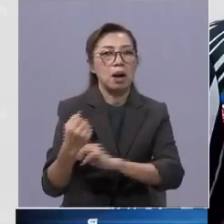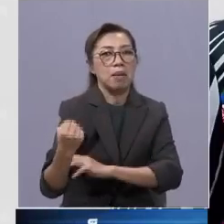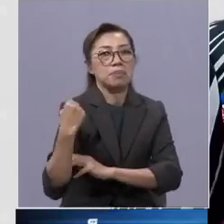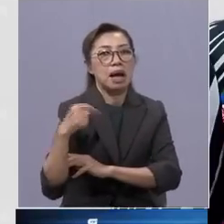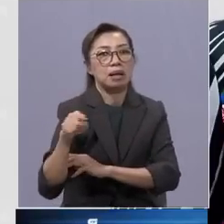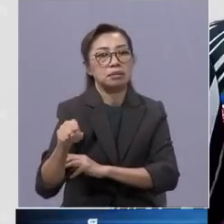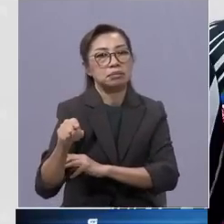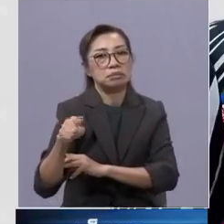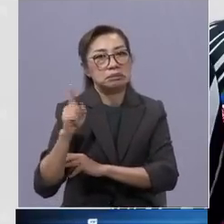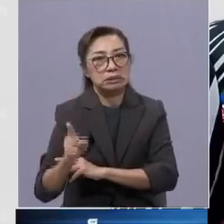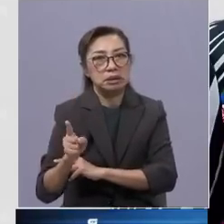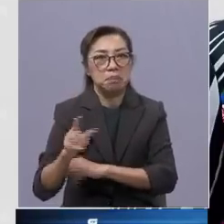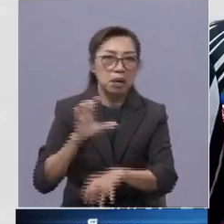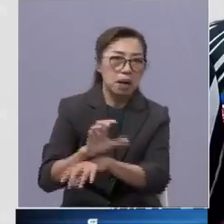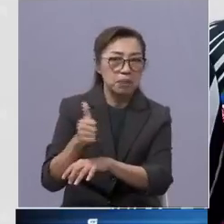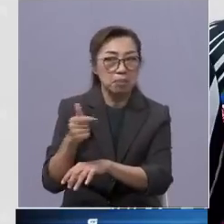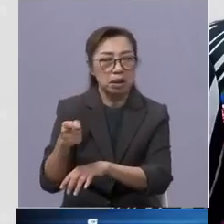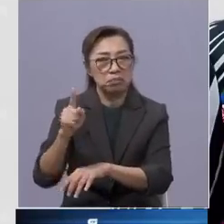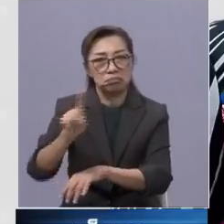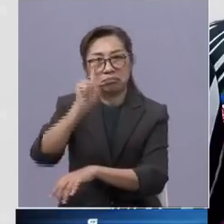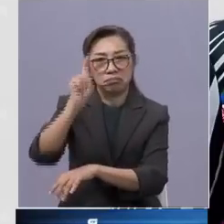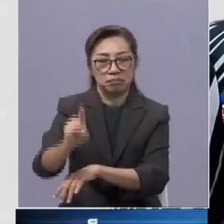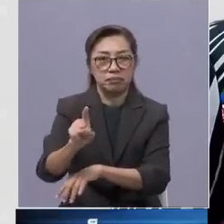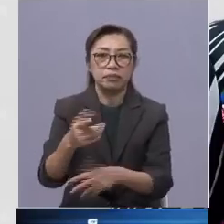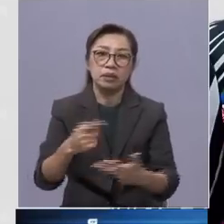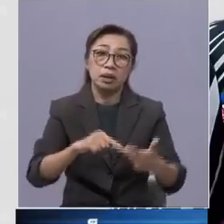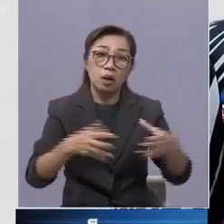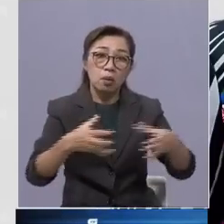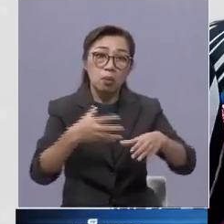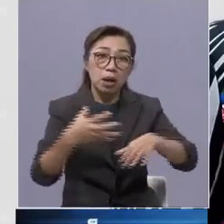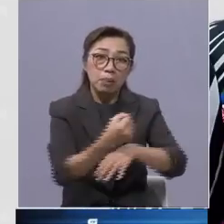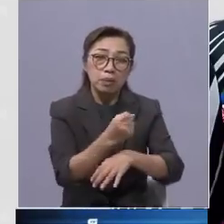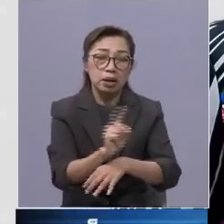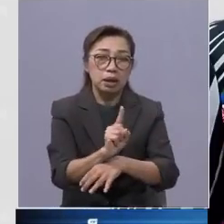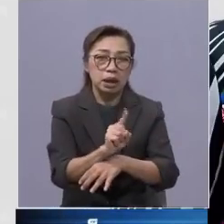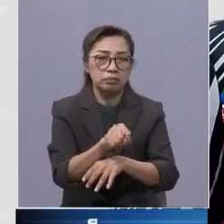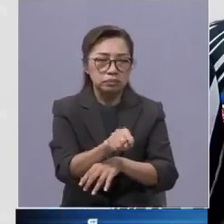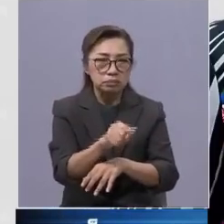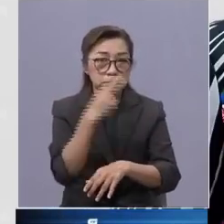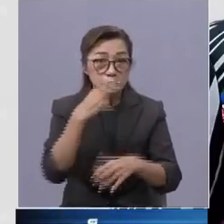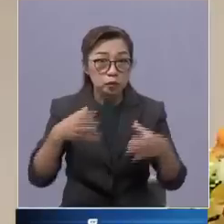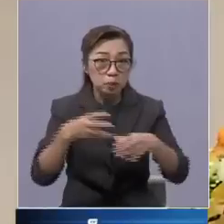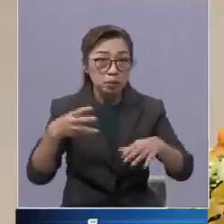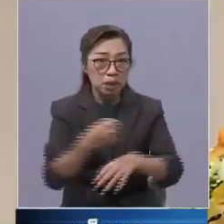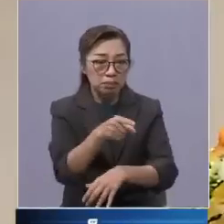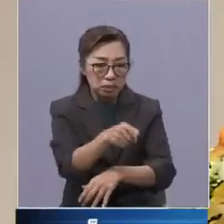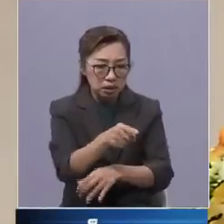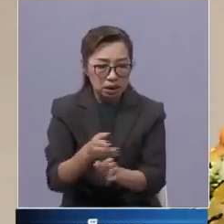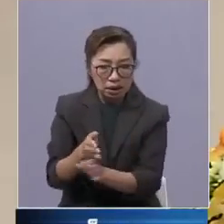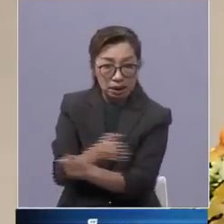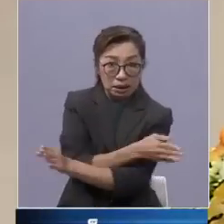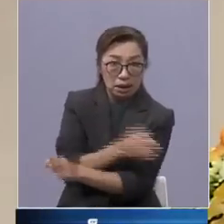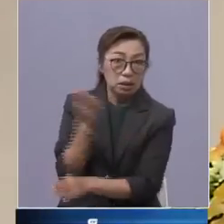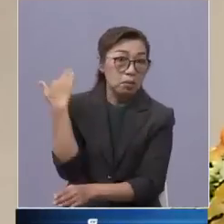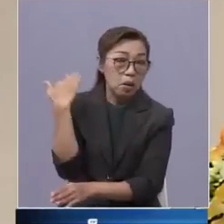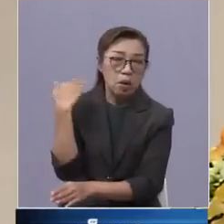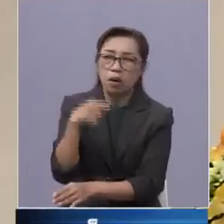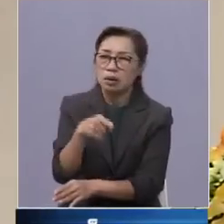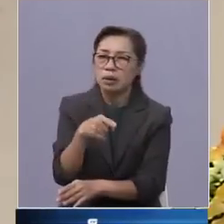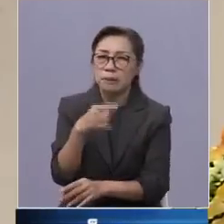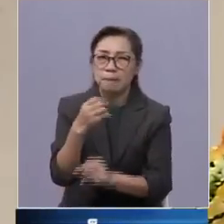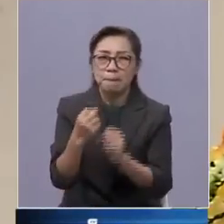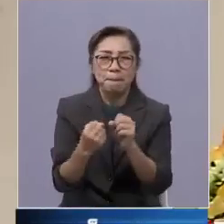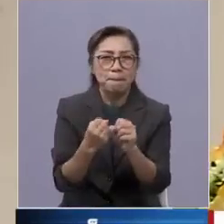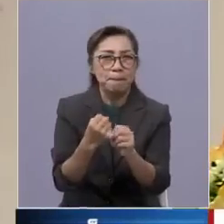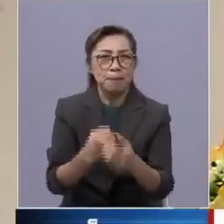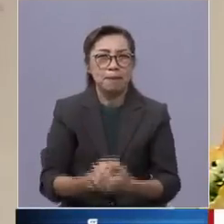ไม่รู้ทีนี้ข้ามไปดูองค์กรทางการเมืองอาจารย์ถวินวดีเนี่ยบอกว่าจากผลสำรวจที่ทำเมื่อปีตั้ง